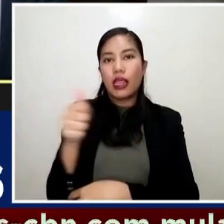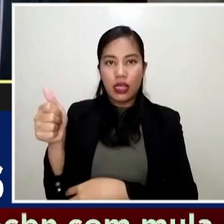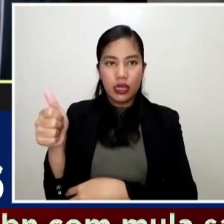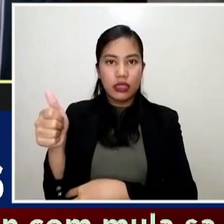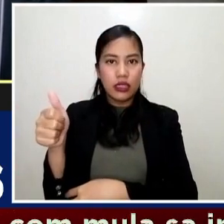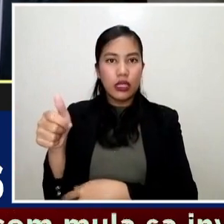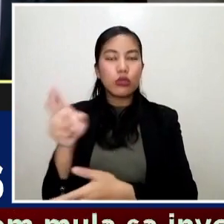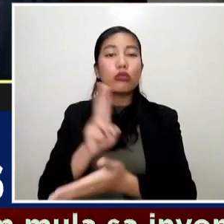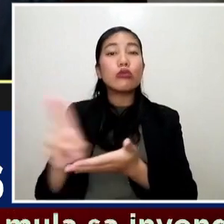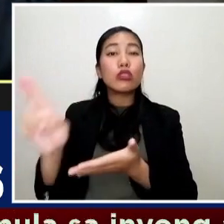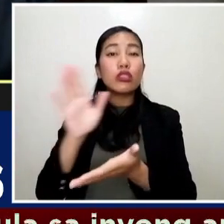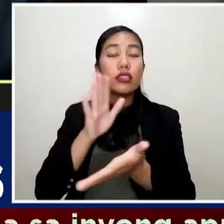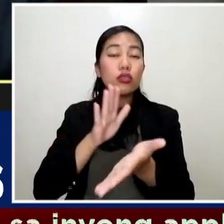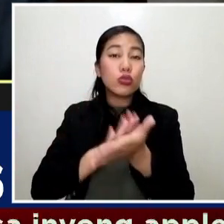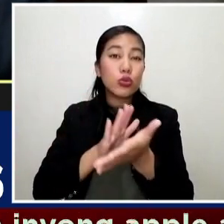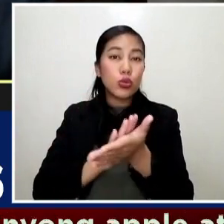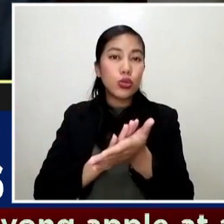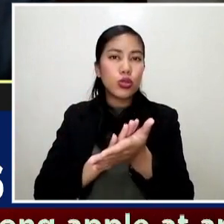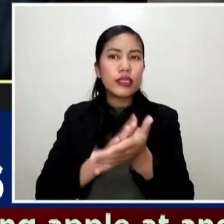the appropriate